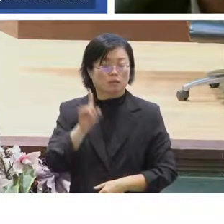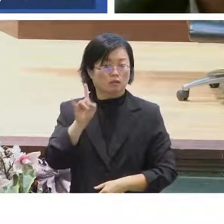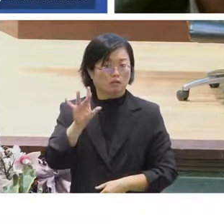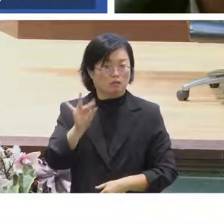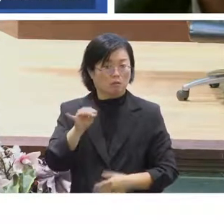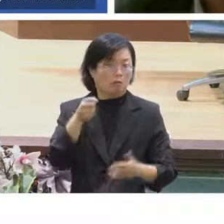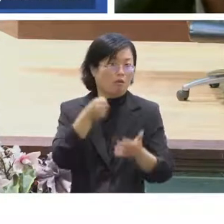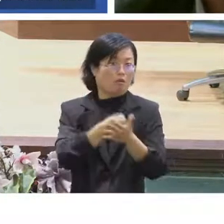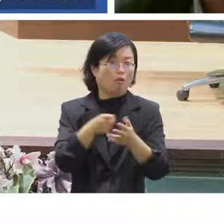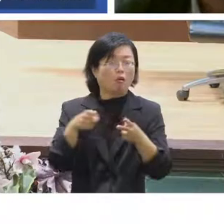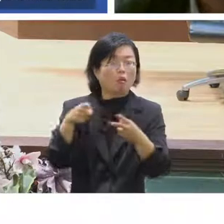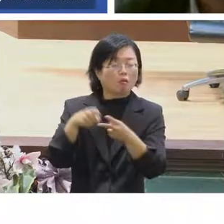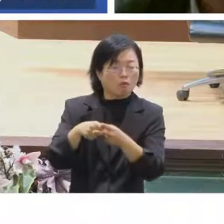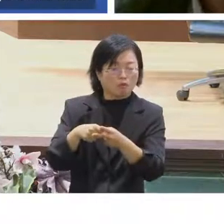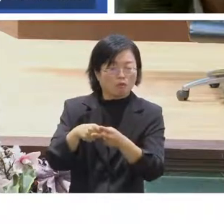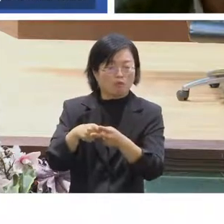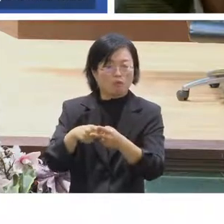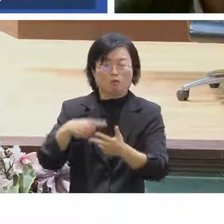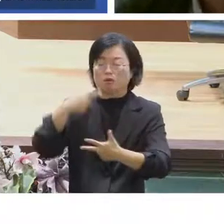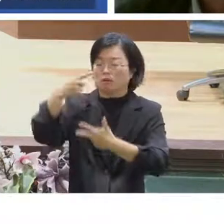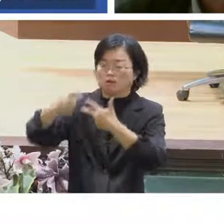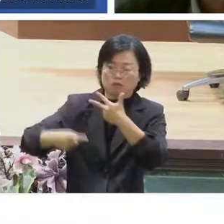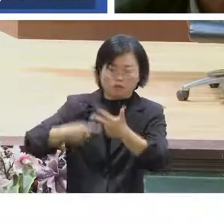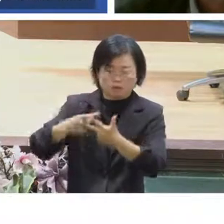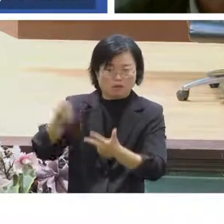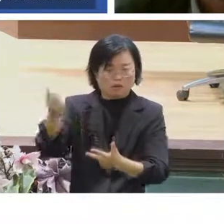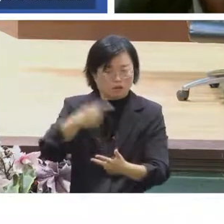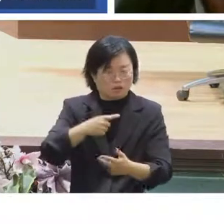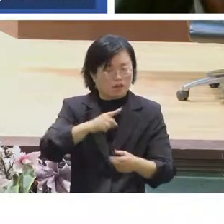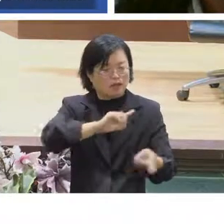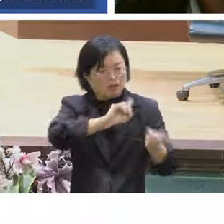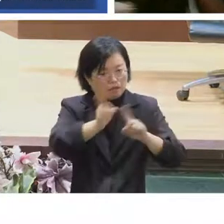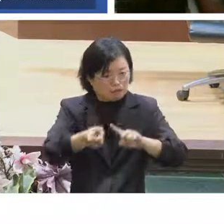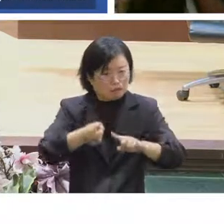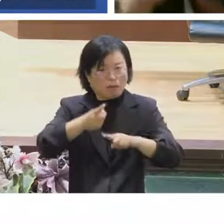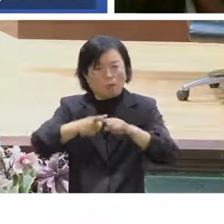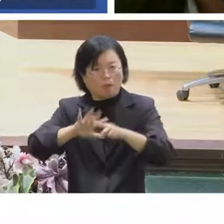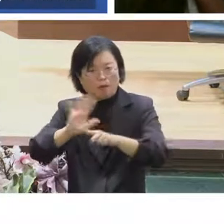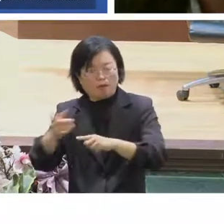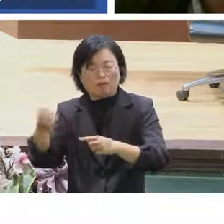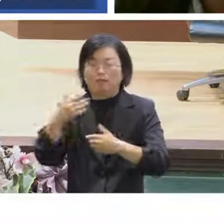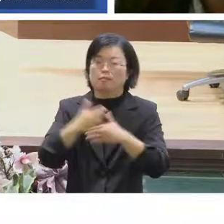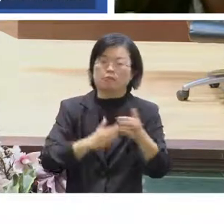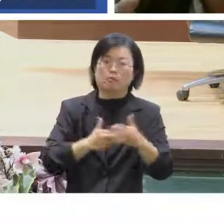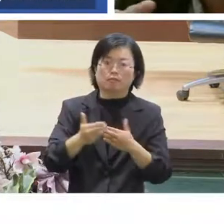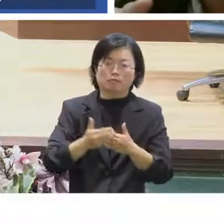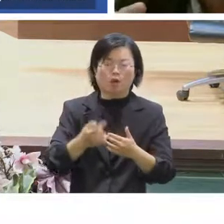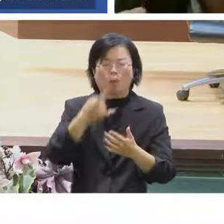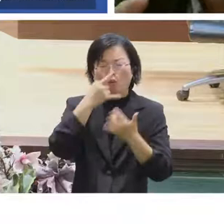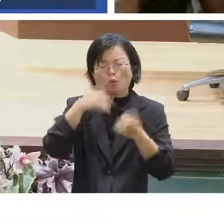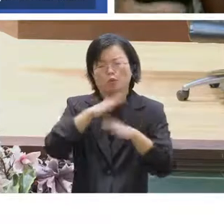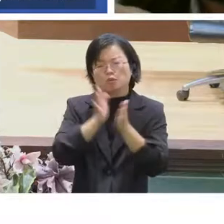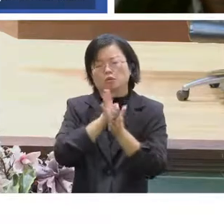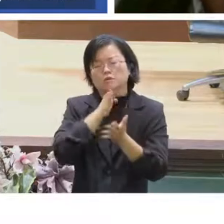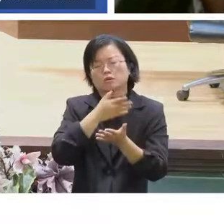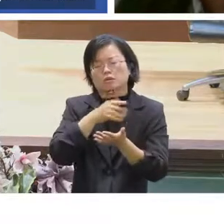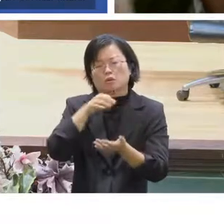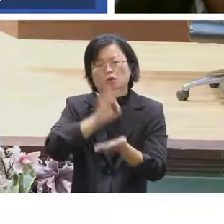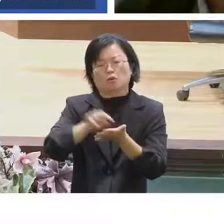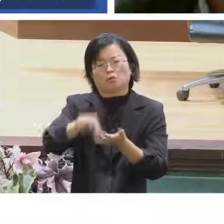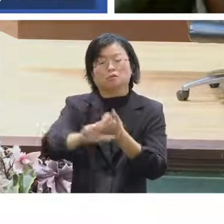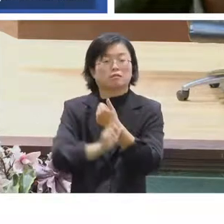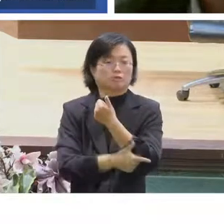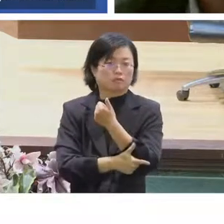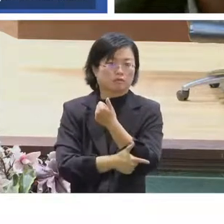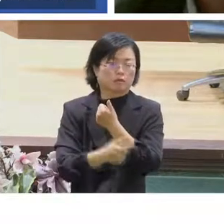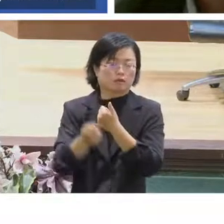个星期一天到半天来帮手的一种方式，所以其实是用这一种方式来用另外一